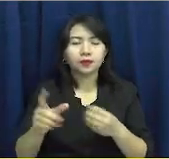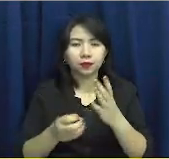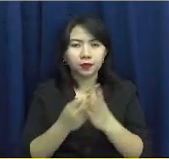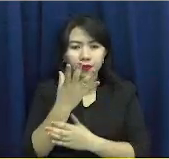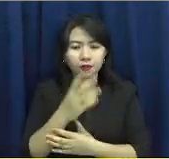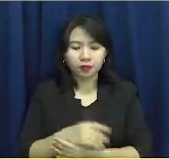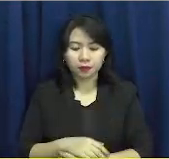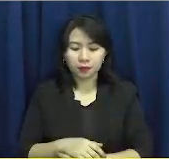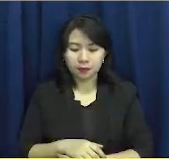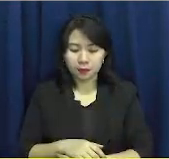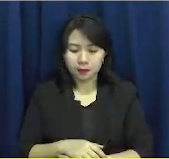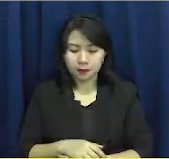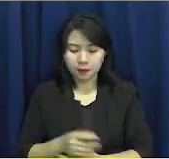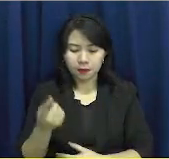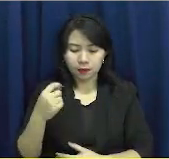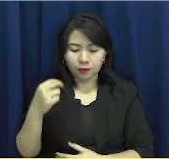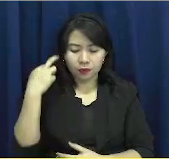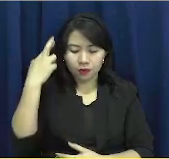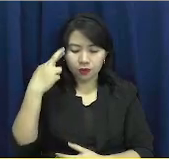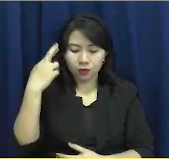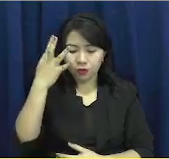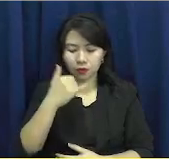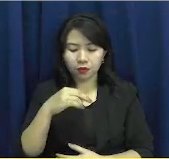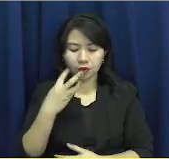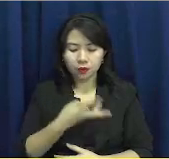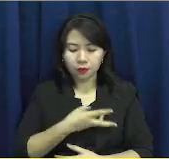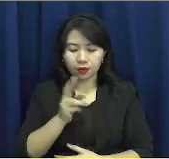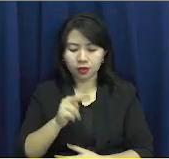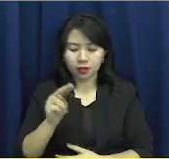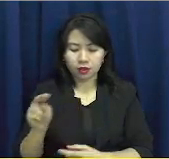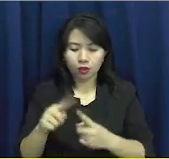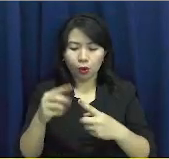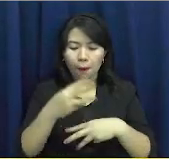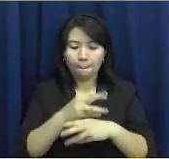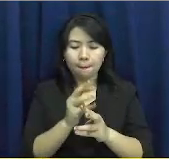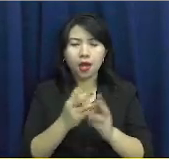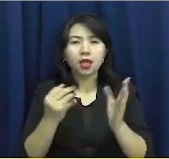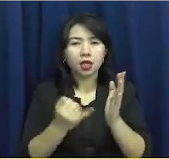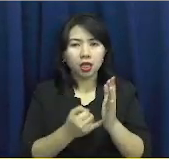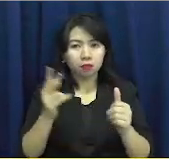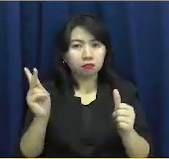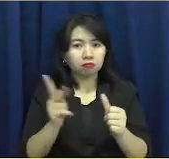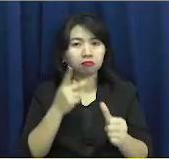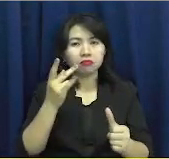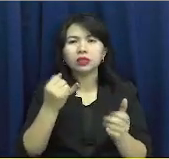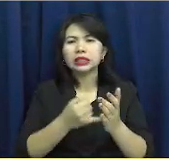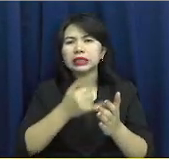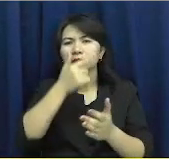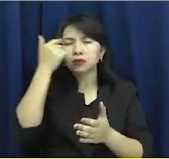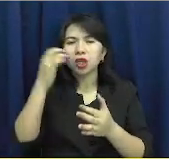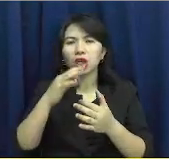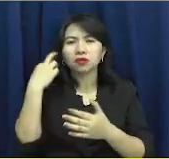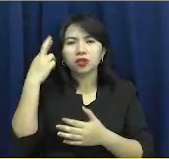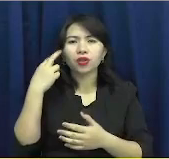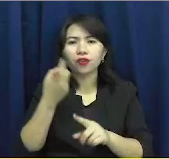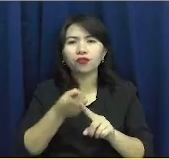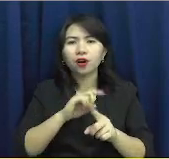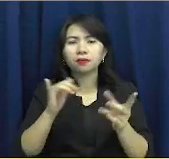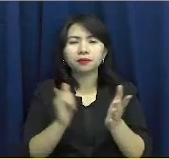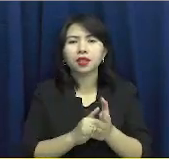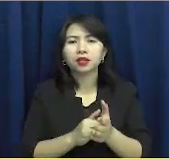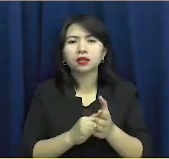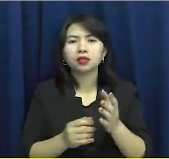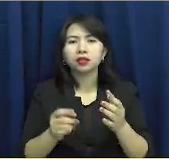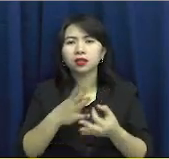the spiritual growth. The reason why we have to prioritize the spiritual growth is because of the reason from the spiritual growth,